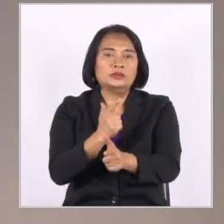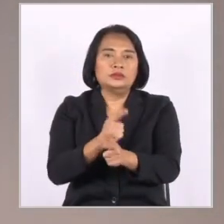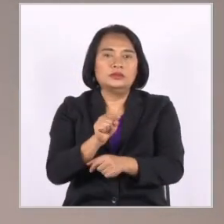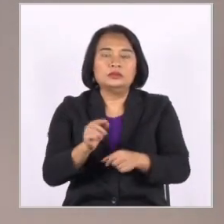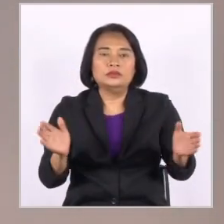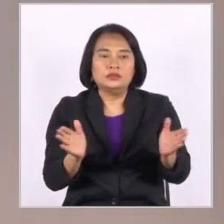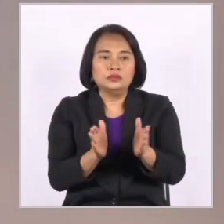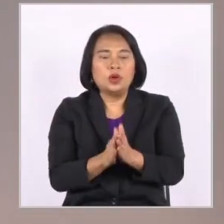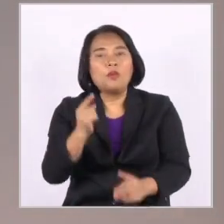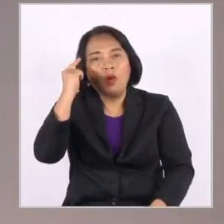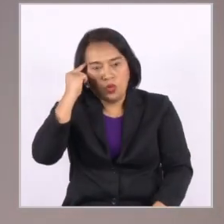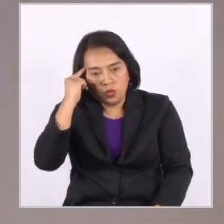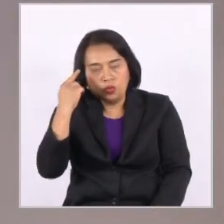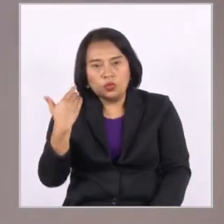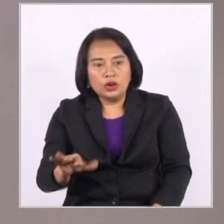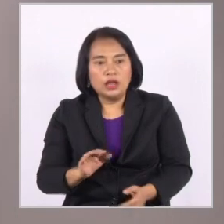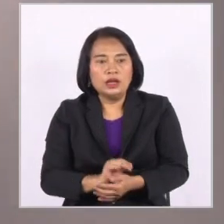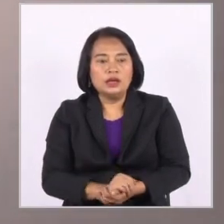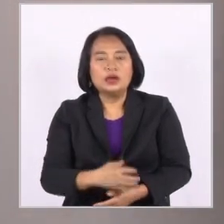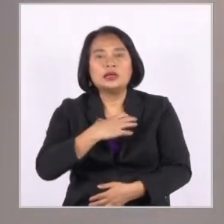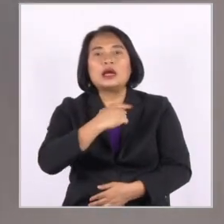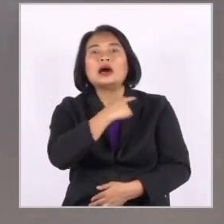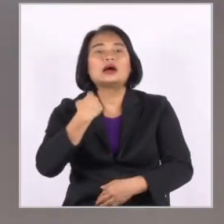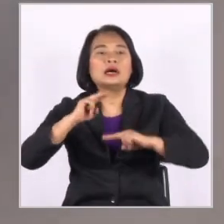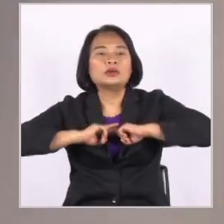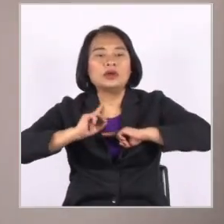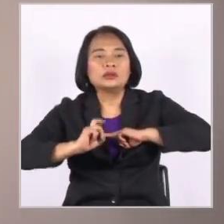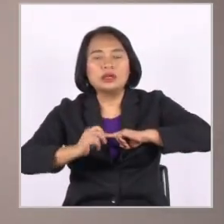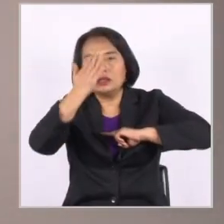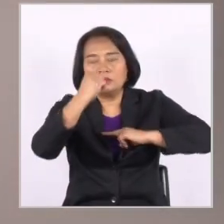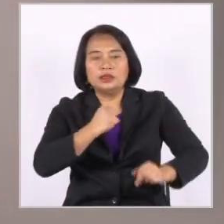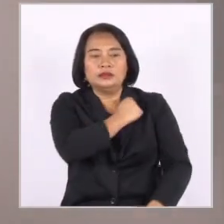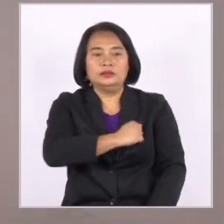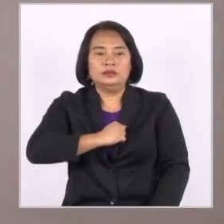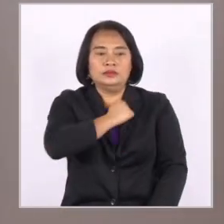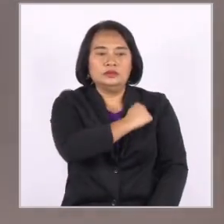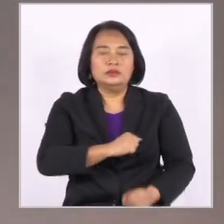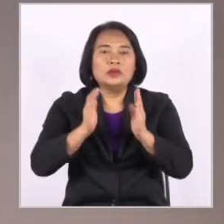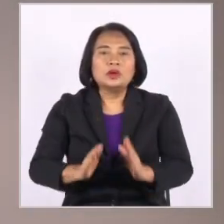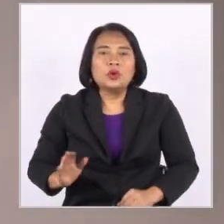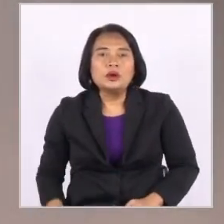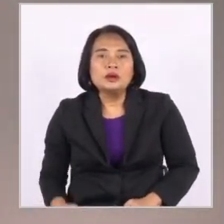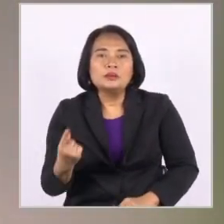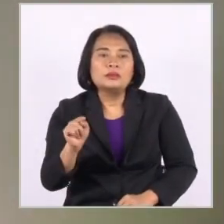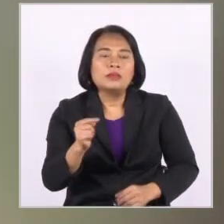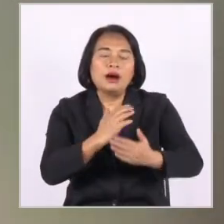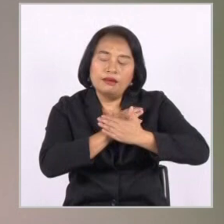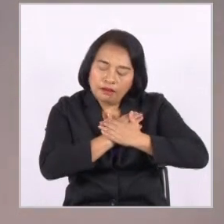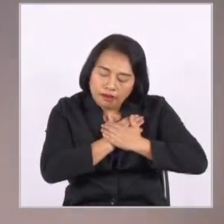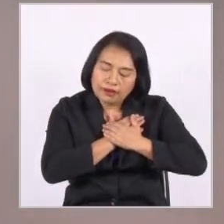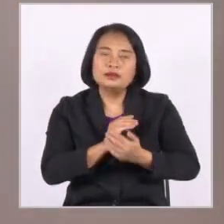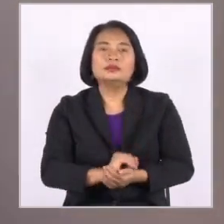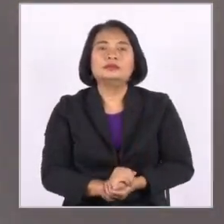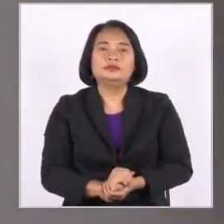พอรู้เนี่ยเขาบอกว่าเกือบจะฆ่าตัวตายเลยนะคะเพราะว่าเสียใจมากคนรักอะค่ะคนรักหมาก็รักมากๆนะคะทีนี้ต้